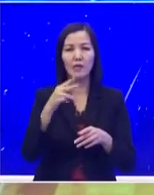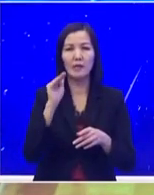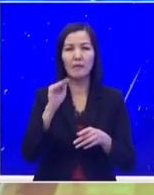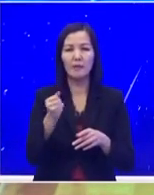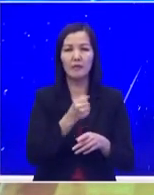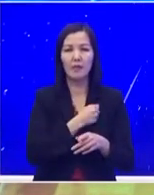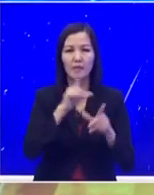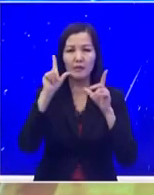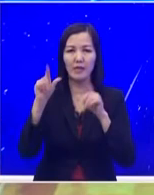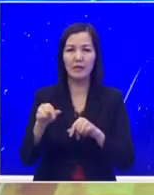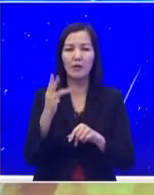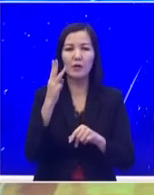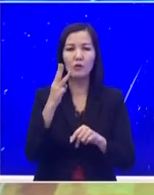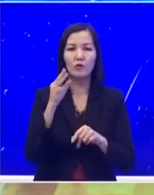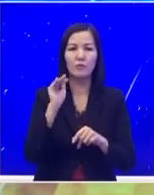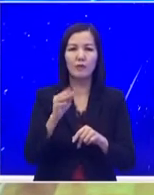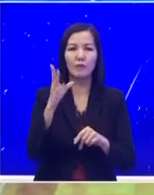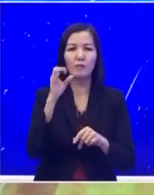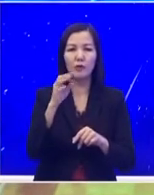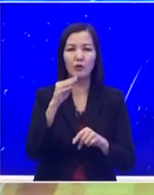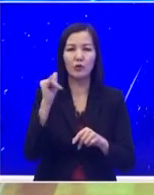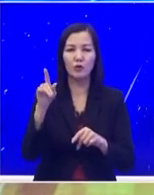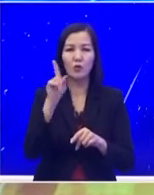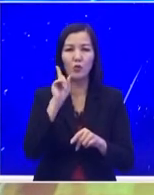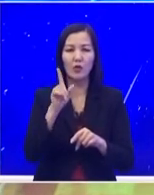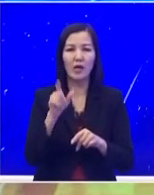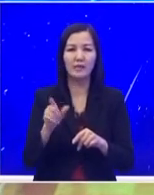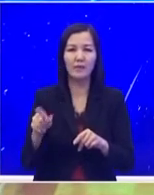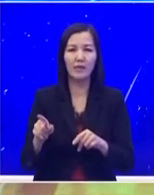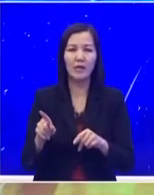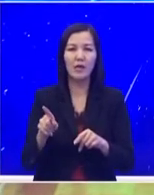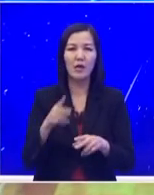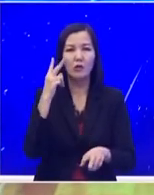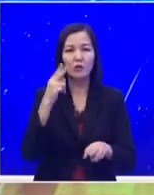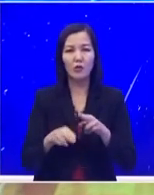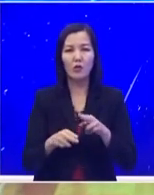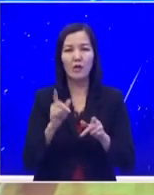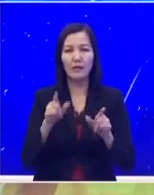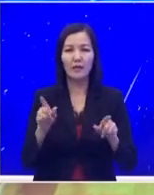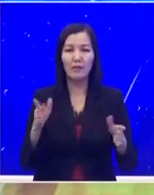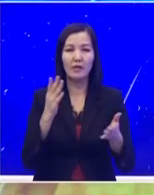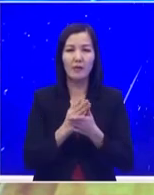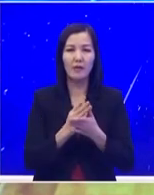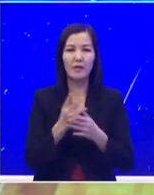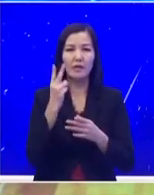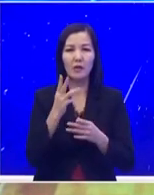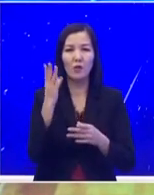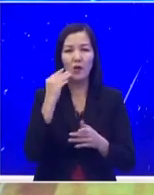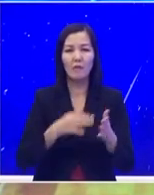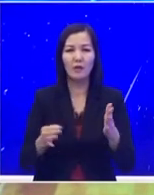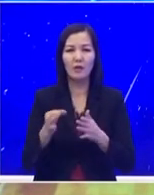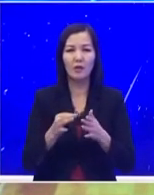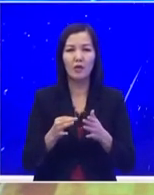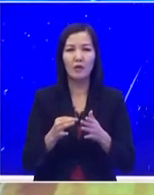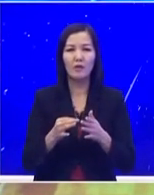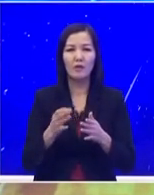аттанды. Олардың 3,5 мыңы жетісулық азаматтар. Хабар-ошарсыз із-түссіз жоғалғандары да бар.